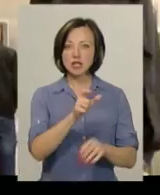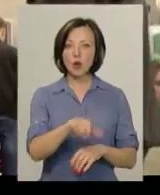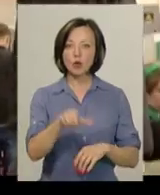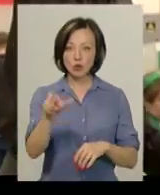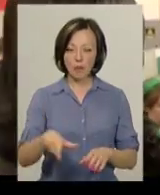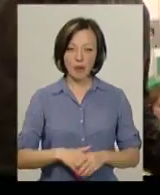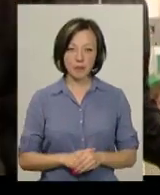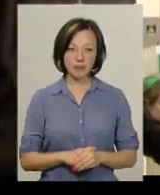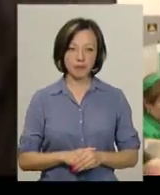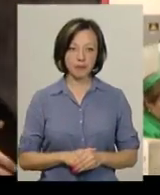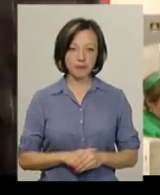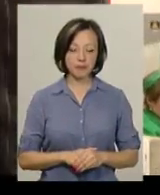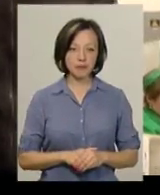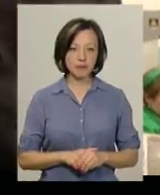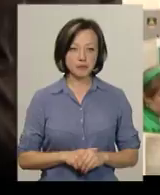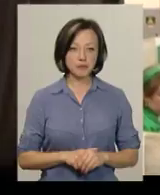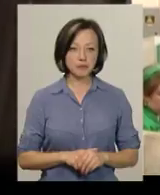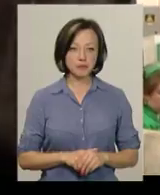особам.